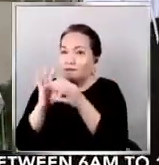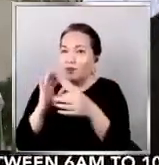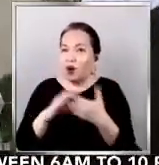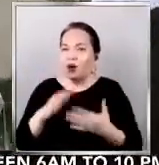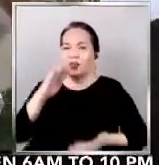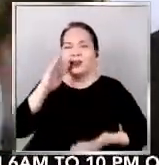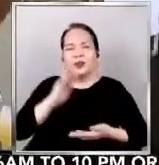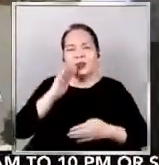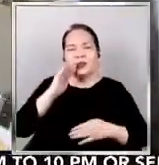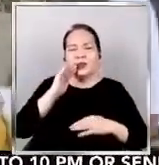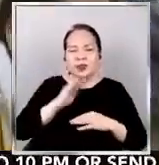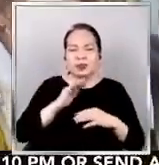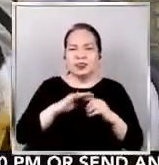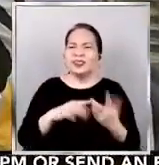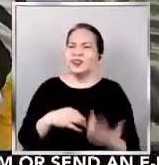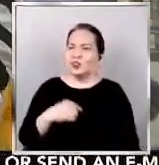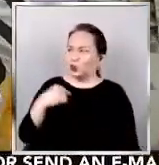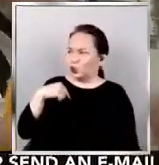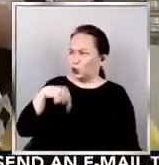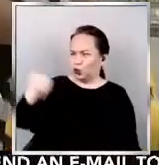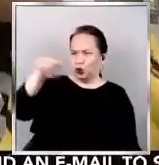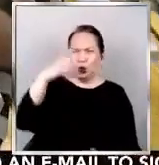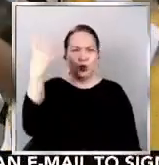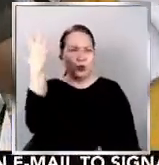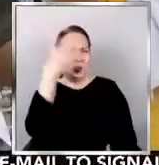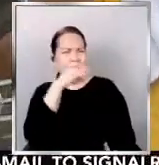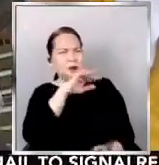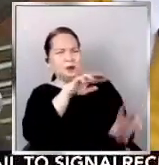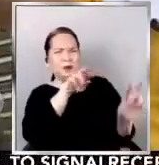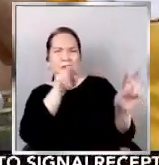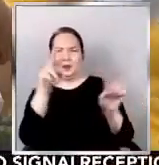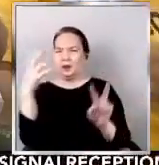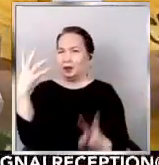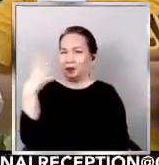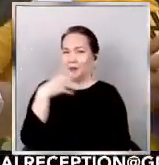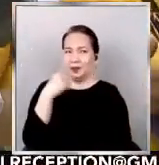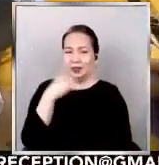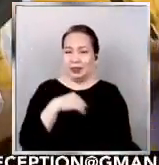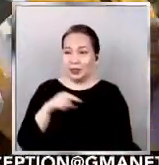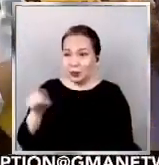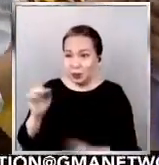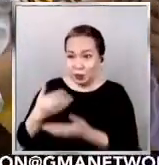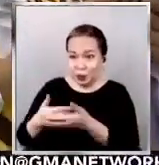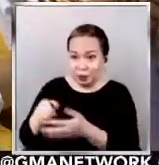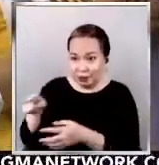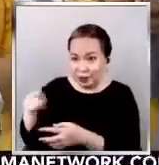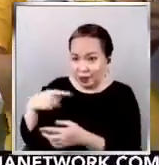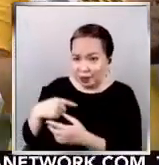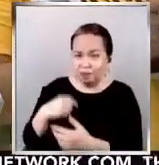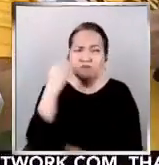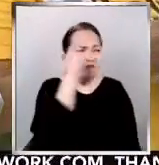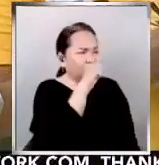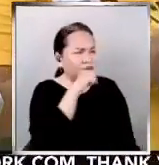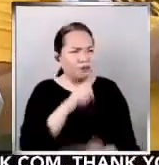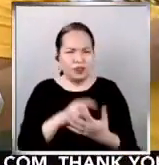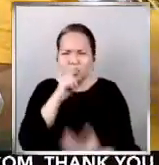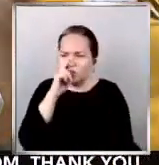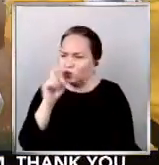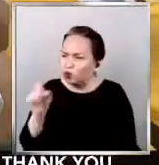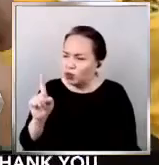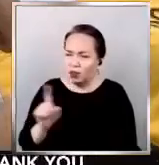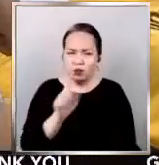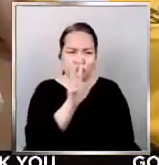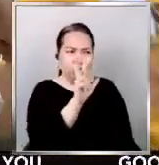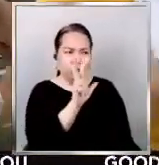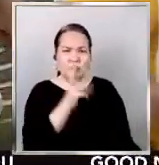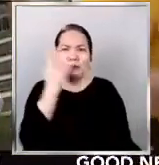ganda kasi dito eh, maganda yung view. Opo. Baby niyo po ba yun, opo, ma'am? Opo. Ilang taon na po siya? Tatlo po. Bakit po natin siya isinama ngayon,